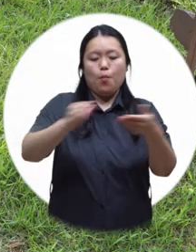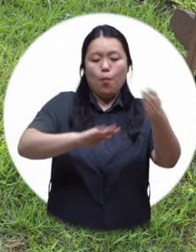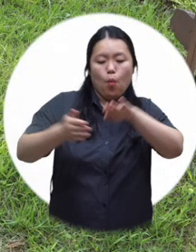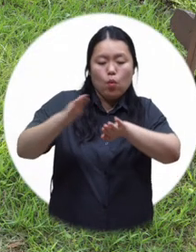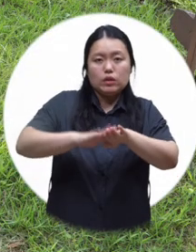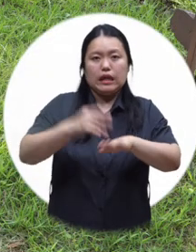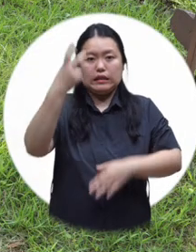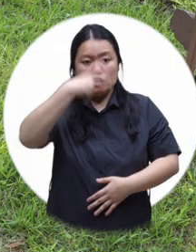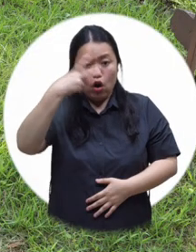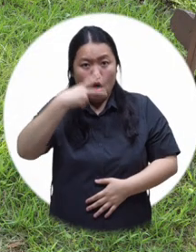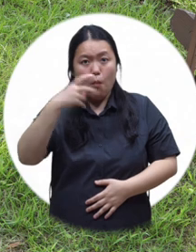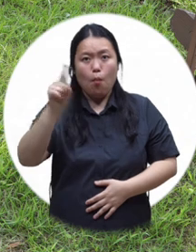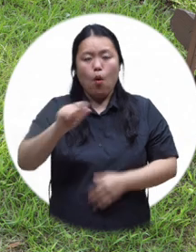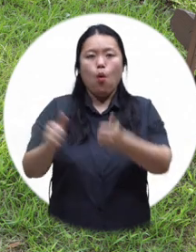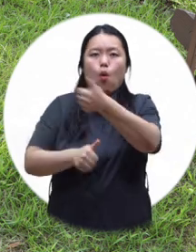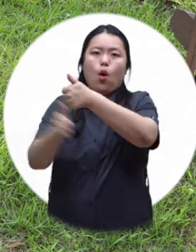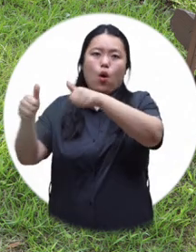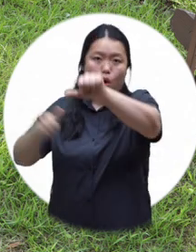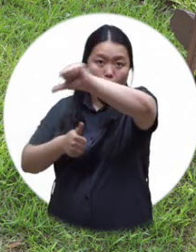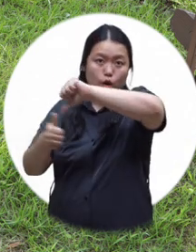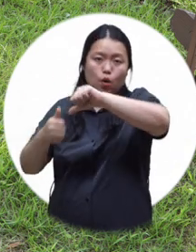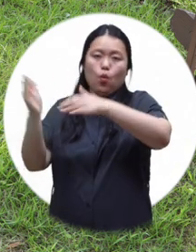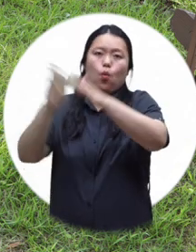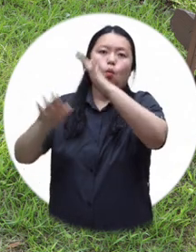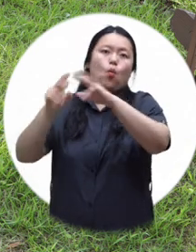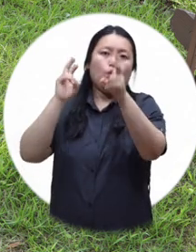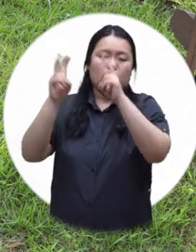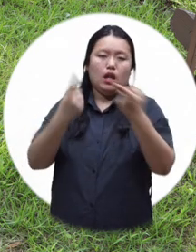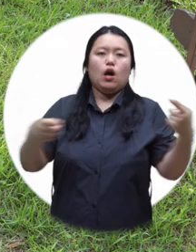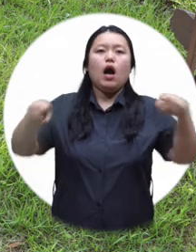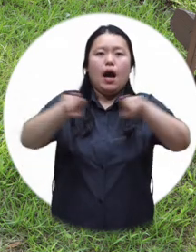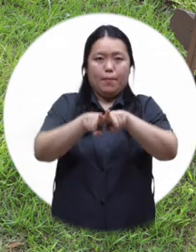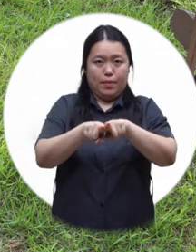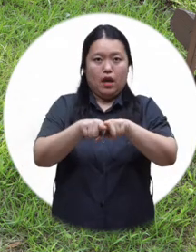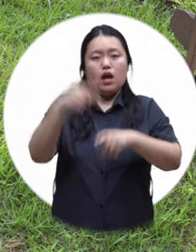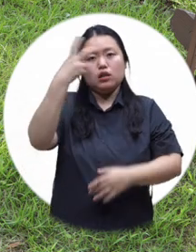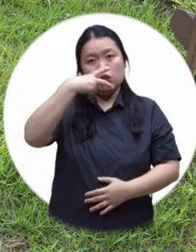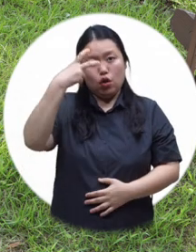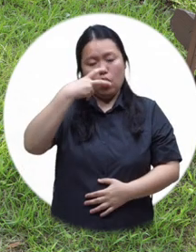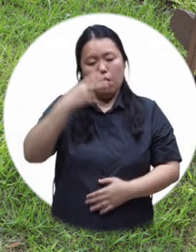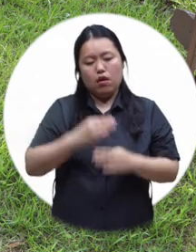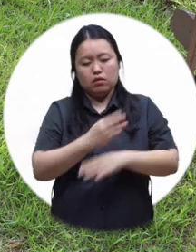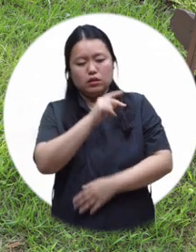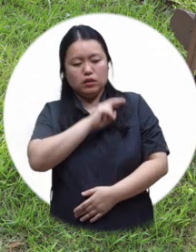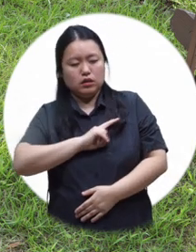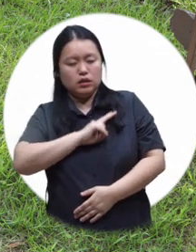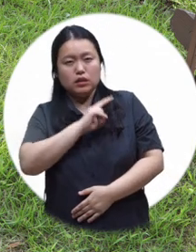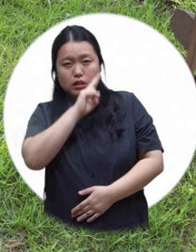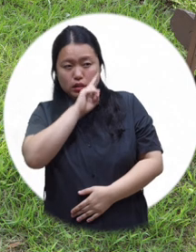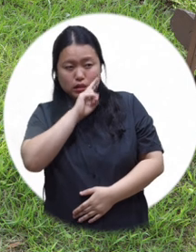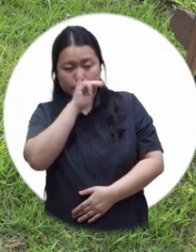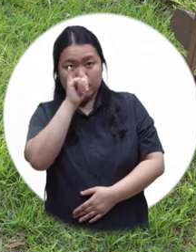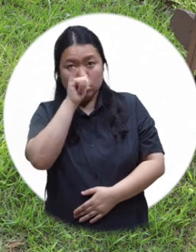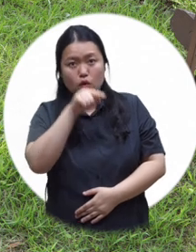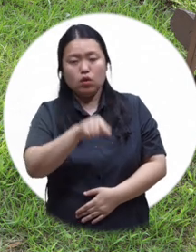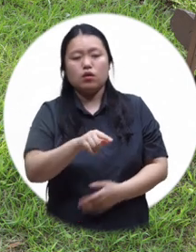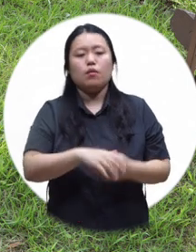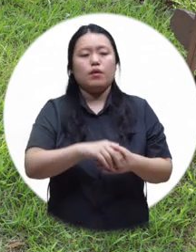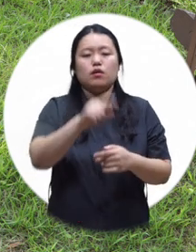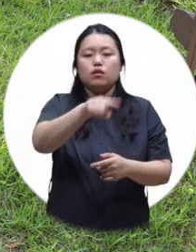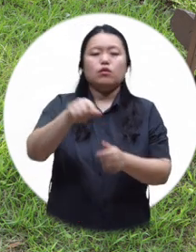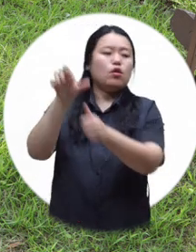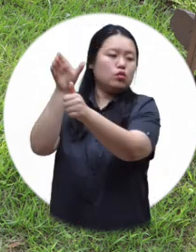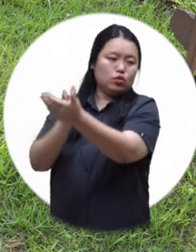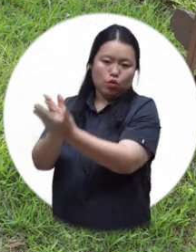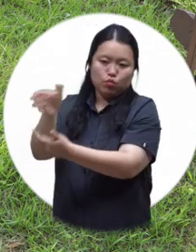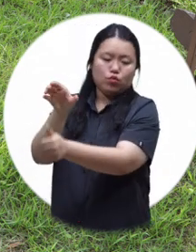점검은 한국 환경공단과 합동으로 진행되는 것으로 과대 포장이 의심되는 제품에 대해선 전문 기관에 포장